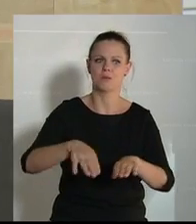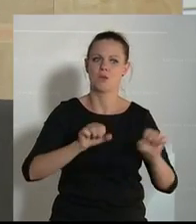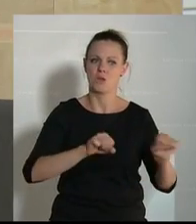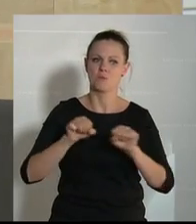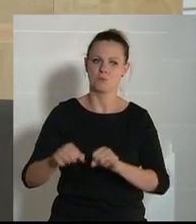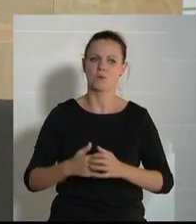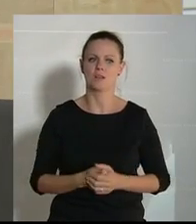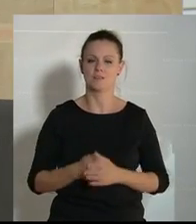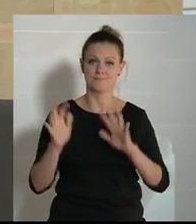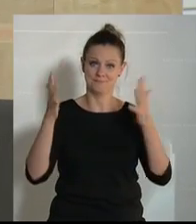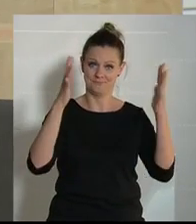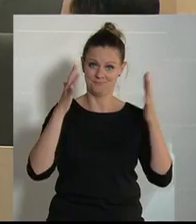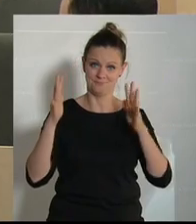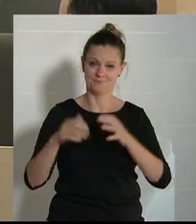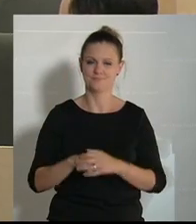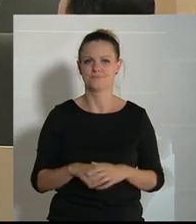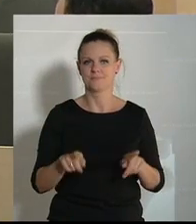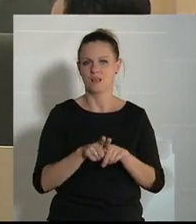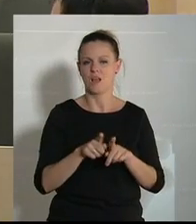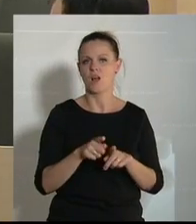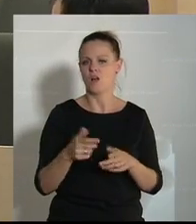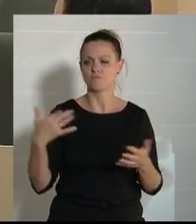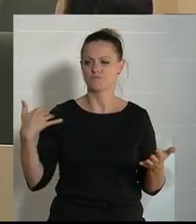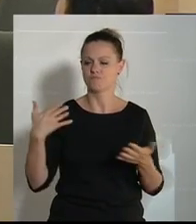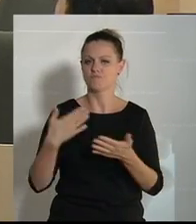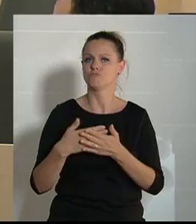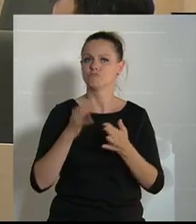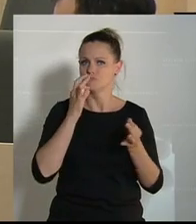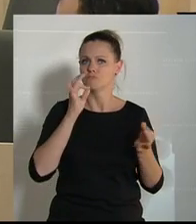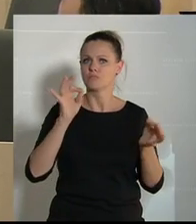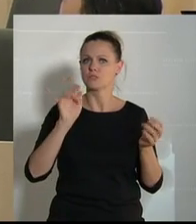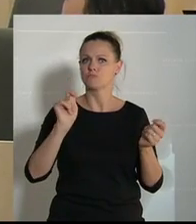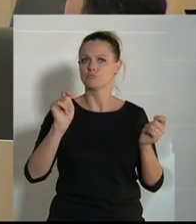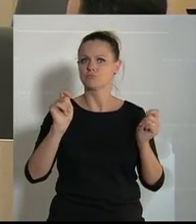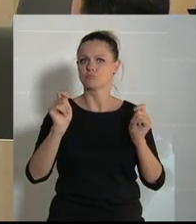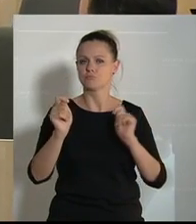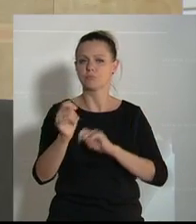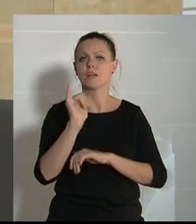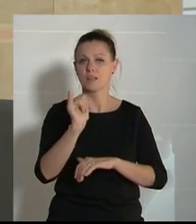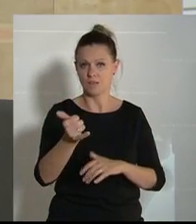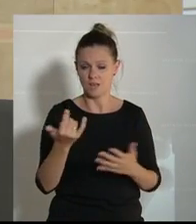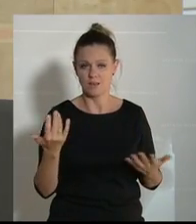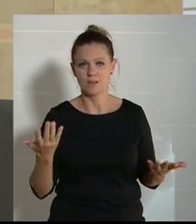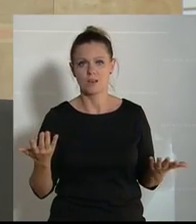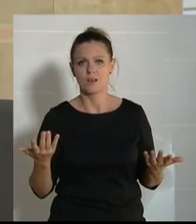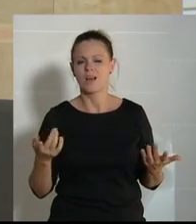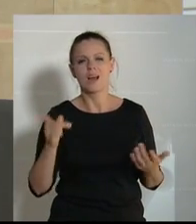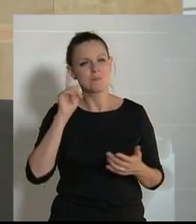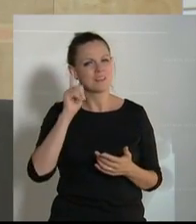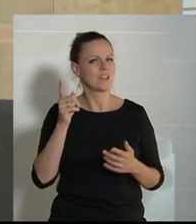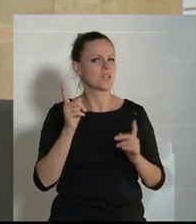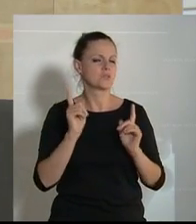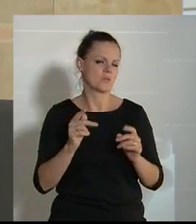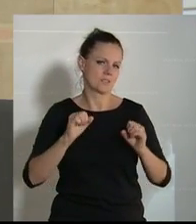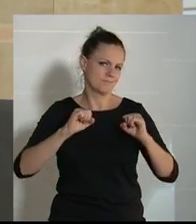Vergangenheit... Es sind auch in der Vergangenheit Verbesserungen durchgesetzt worden, aber ich glaube, wir sollten uns darüber